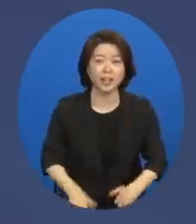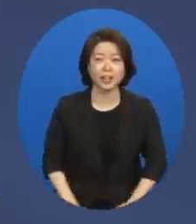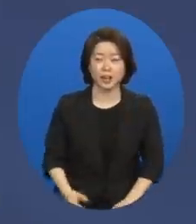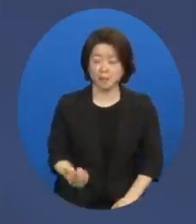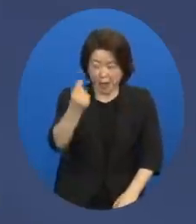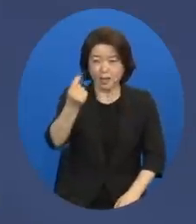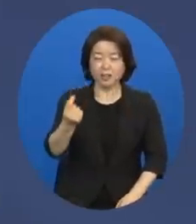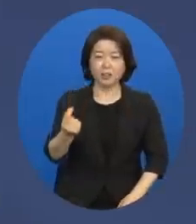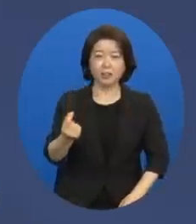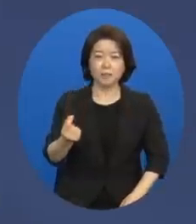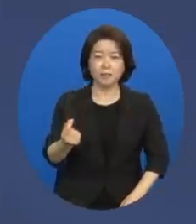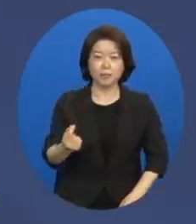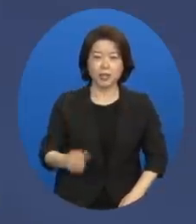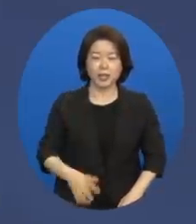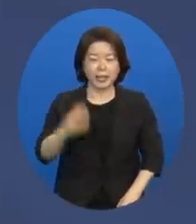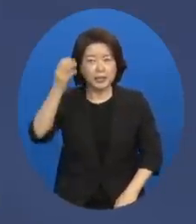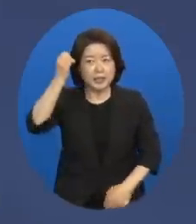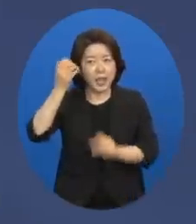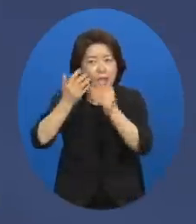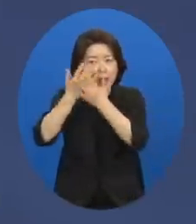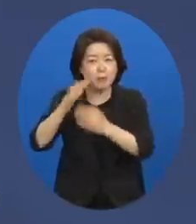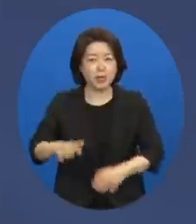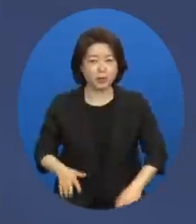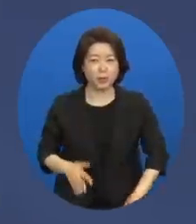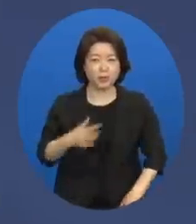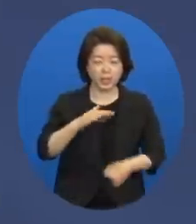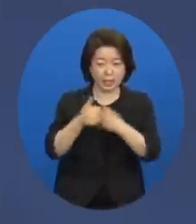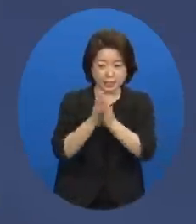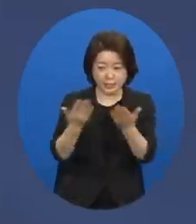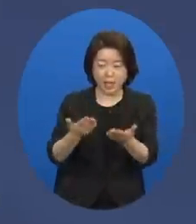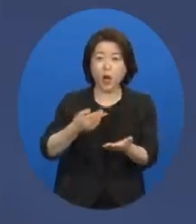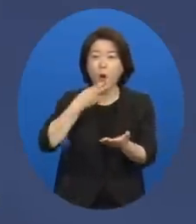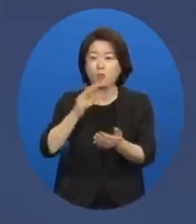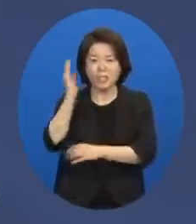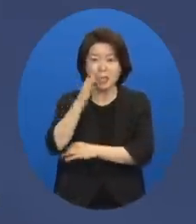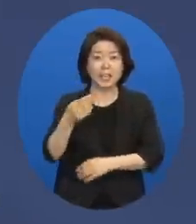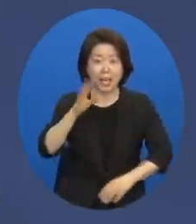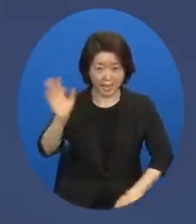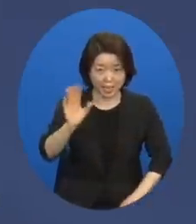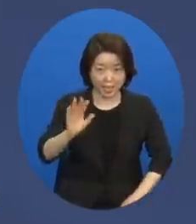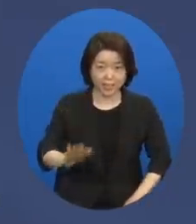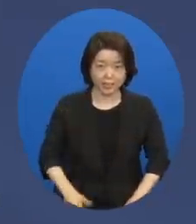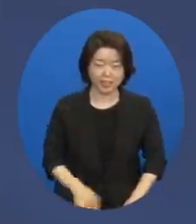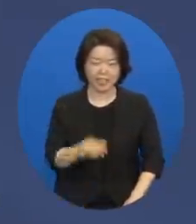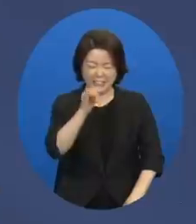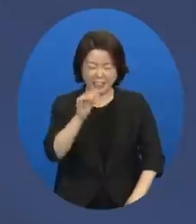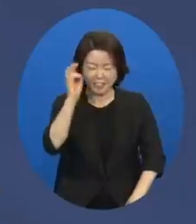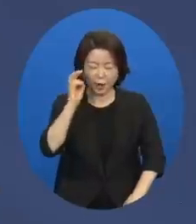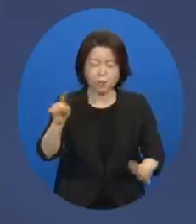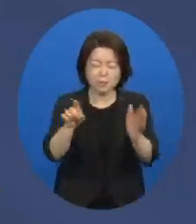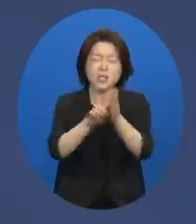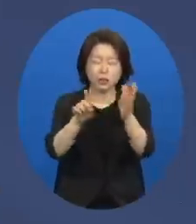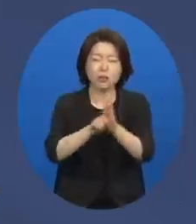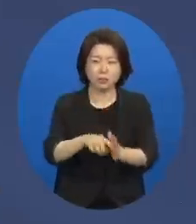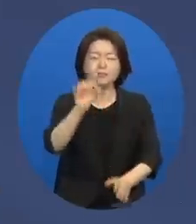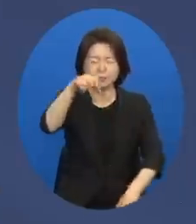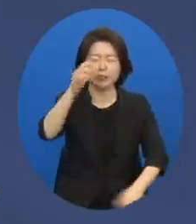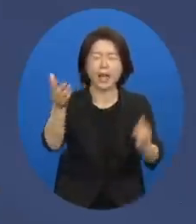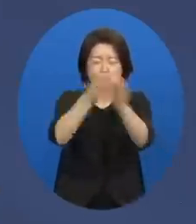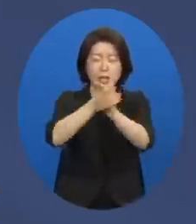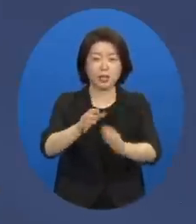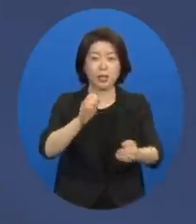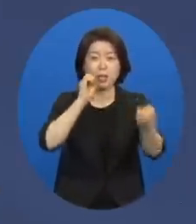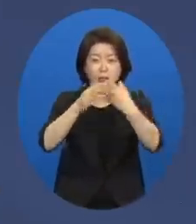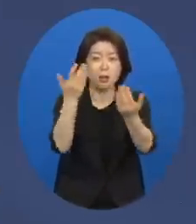얼른 그냥 잘 기억이 안 나도 제가 성경에 없는 얘기 할 리는 없을 테니까 있겠지 하고 그냥 아멘